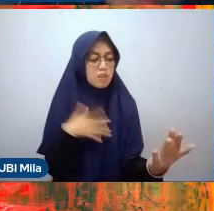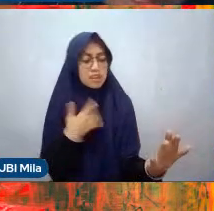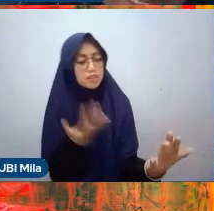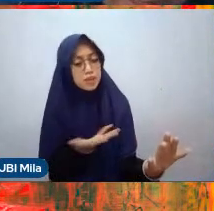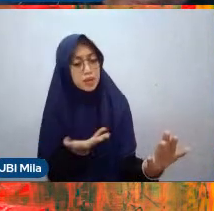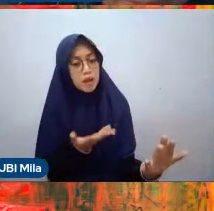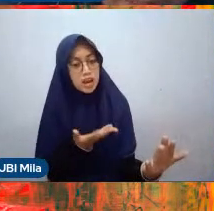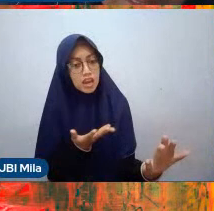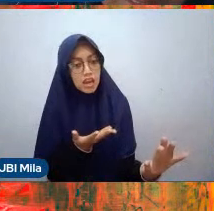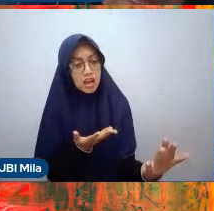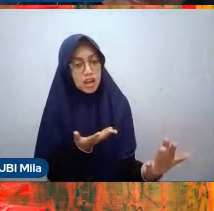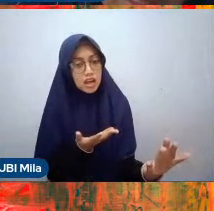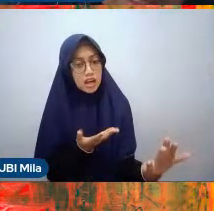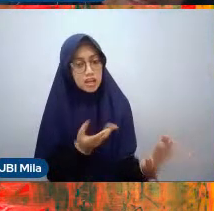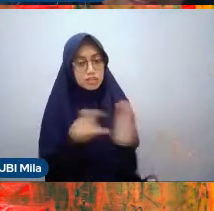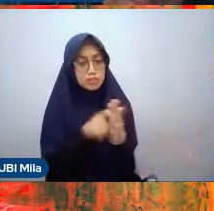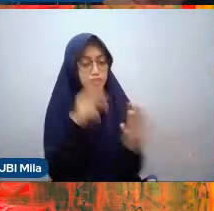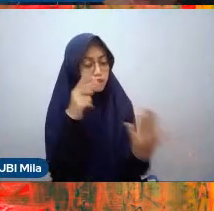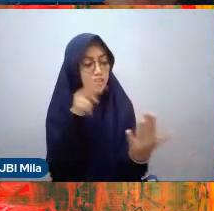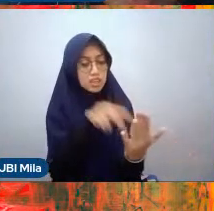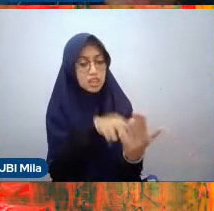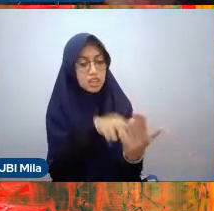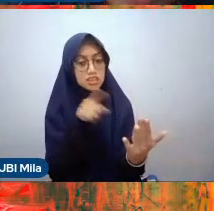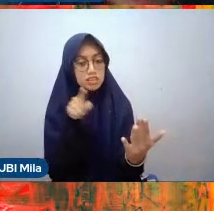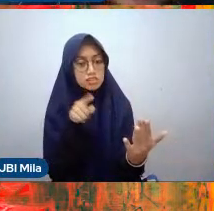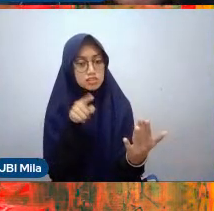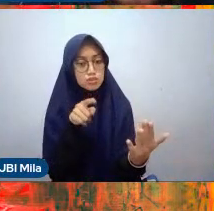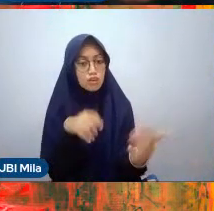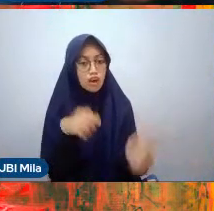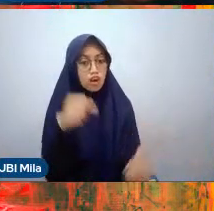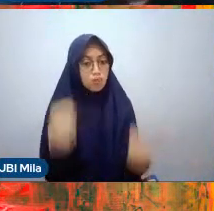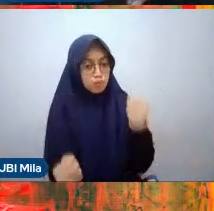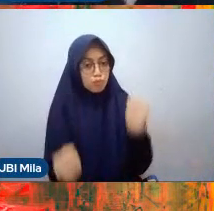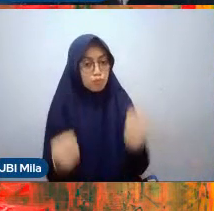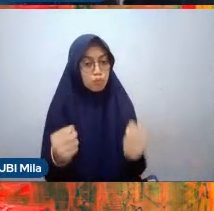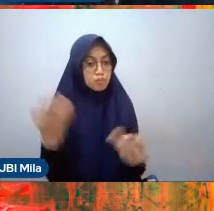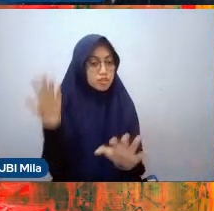ini kan ada perasaan si mobil yang belakang ini.